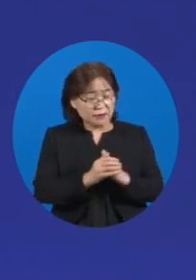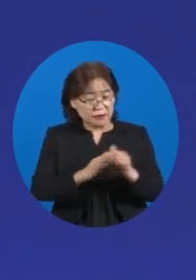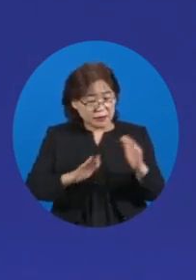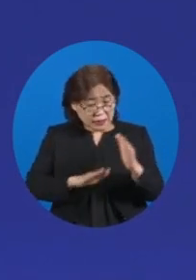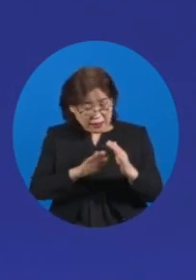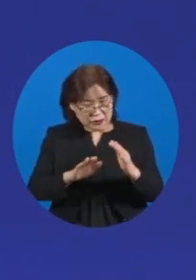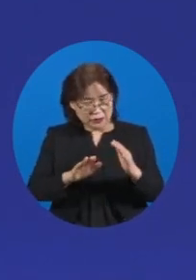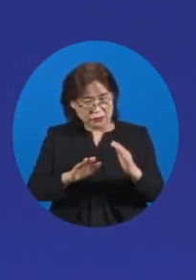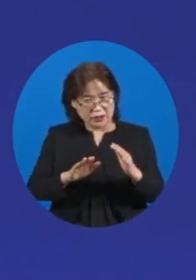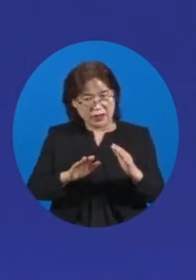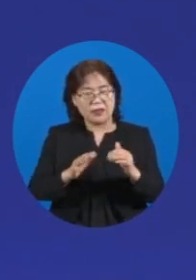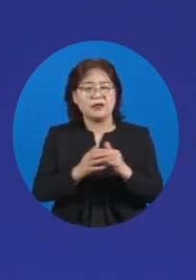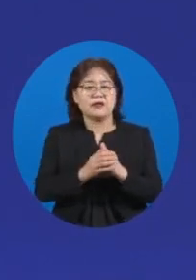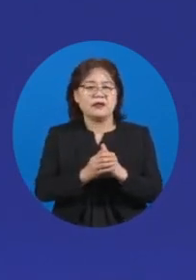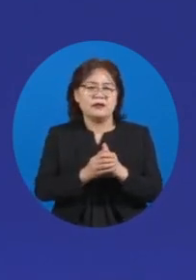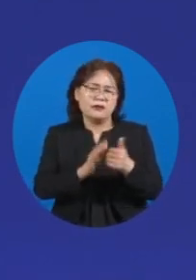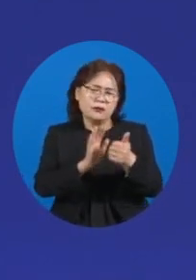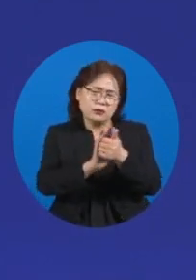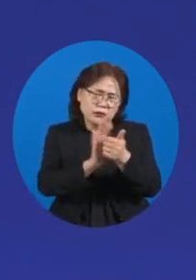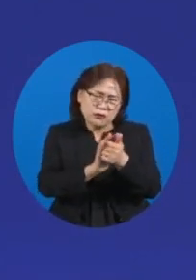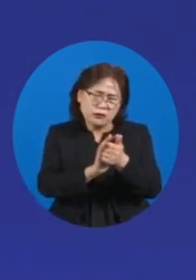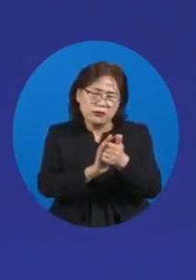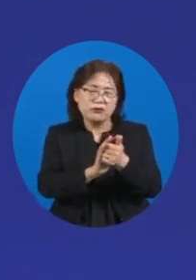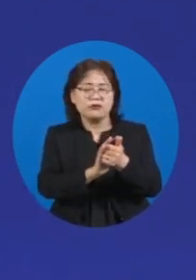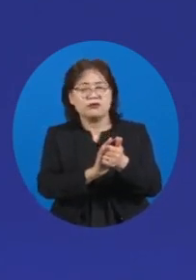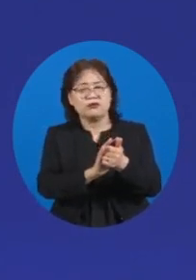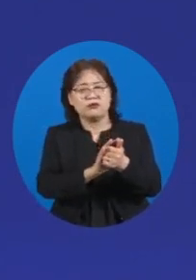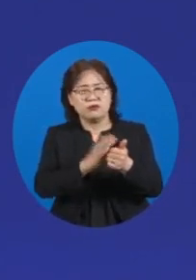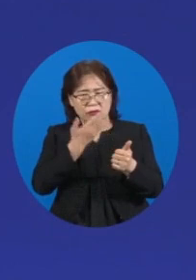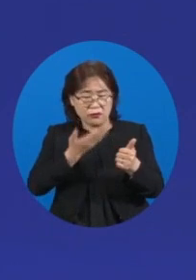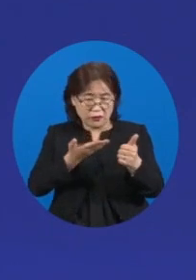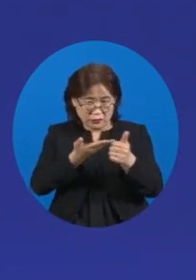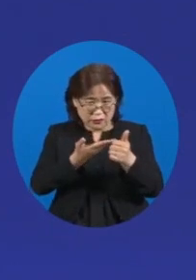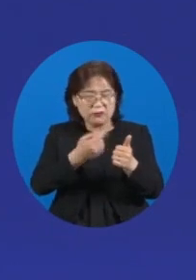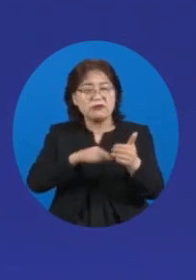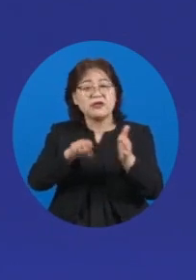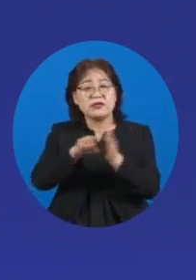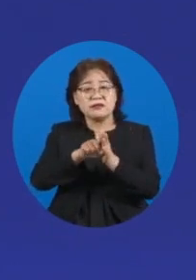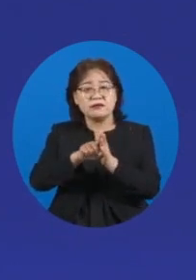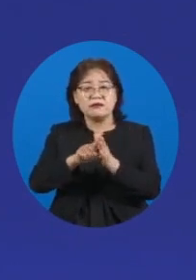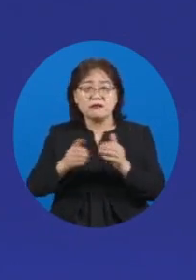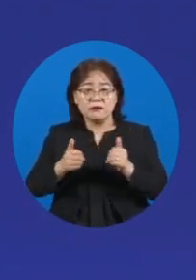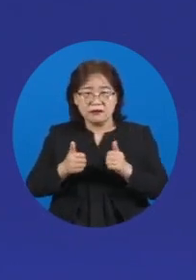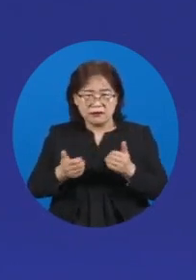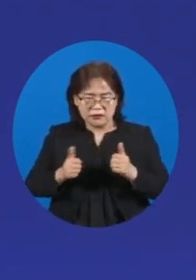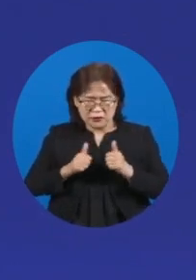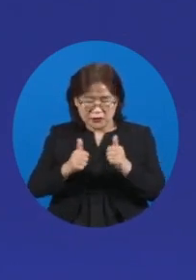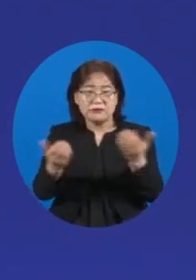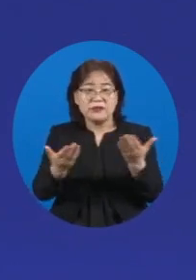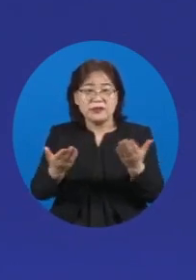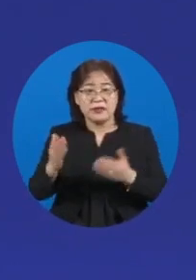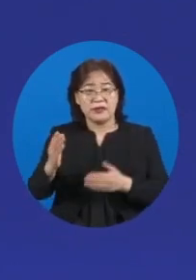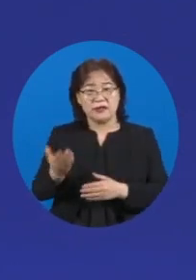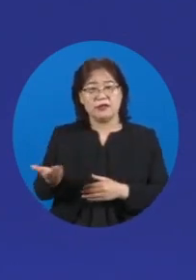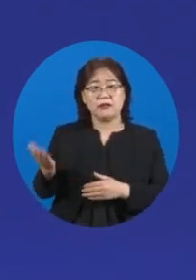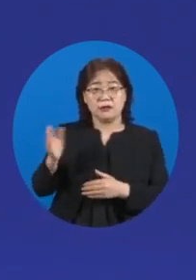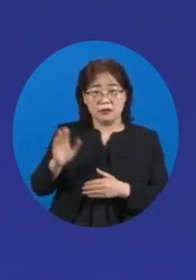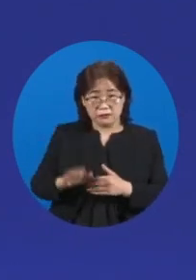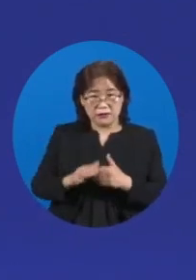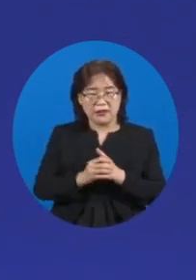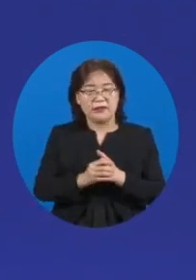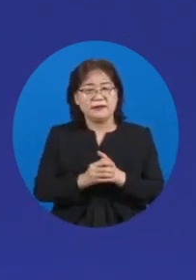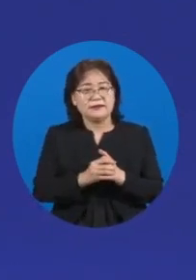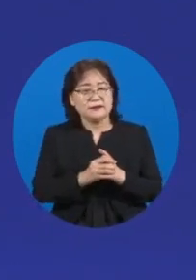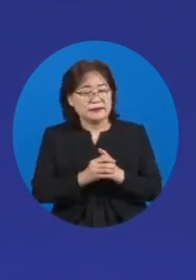가족들의 필요를 위해서 우리는 일을 해야 하는 것이 더 나아가서 하나님의 사람인 우리는 하나님의